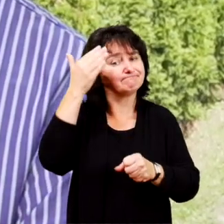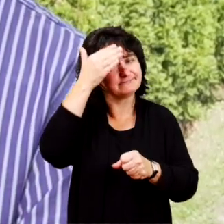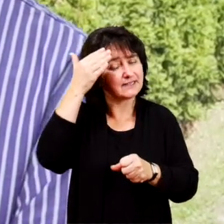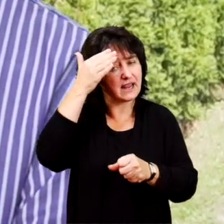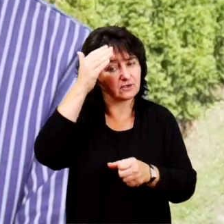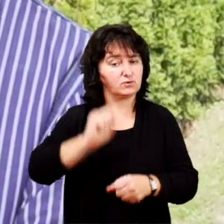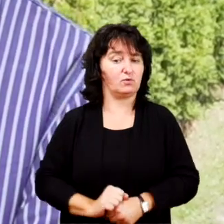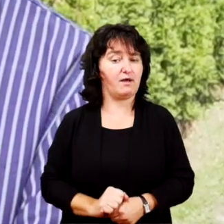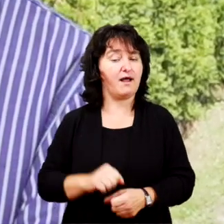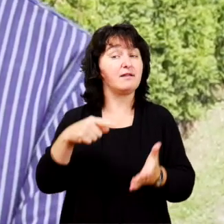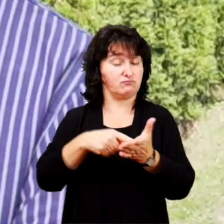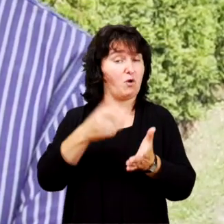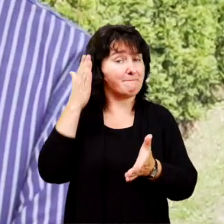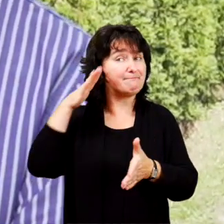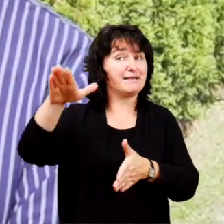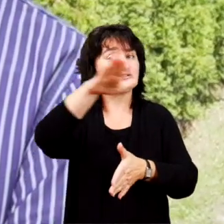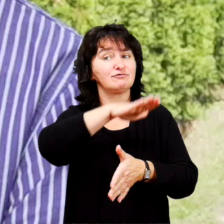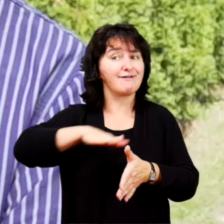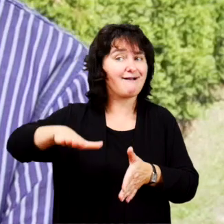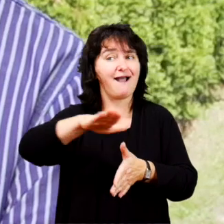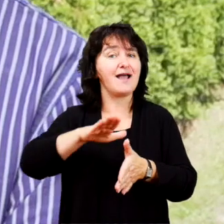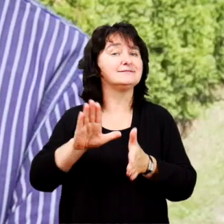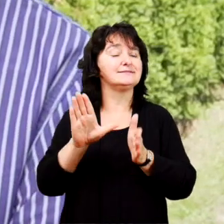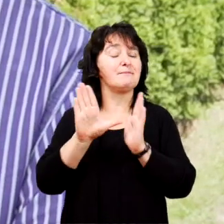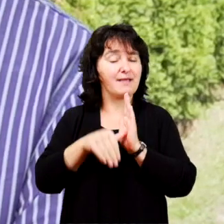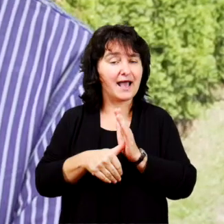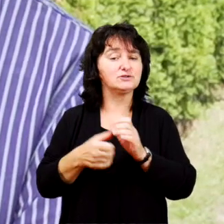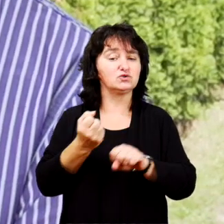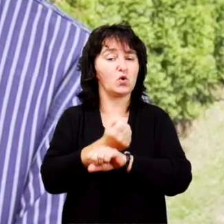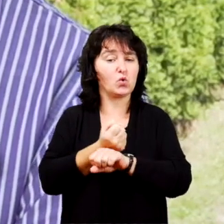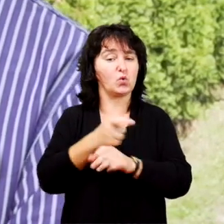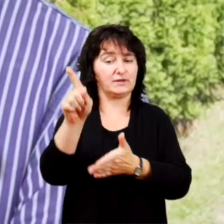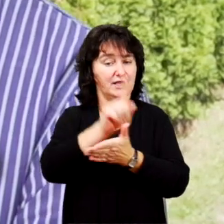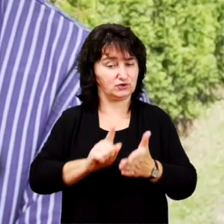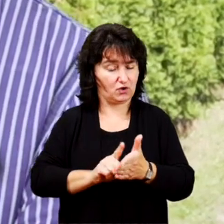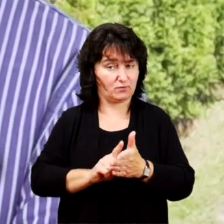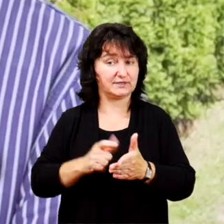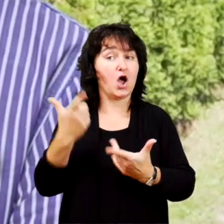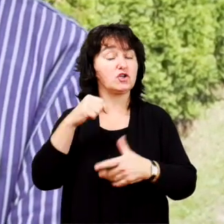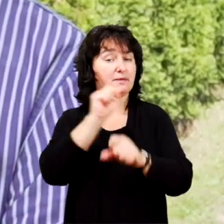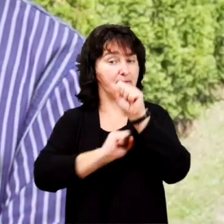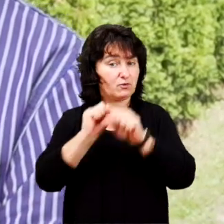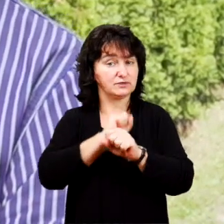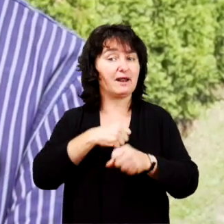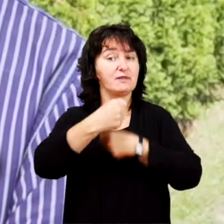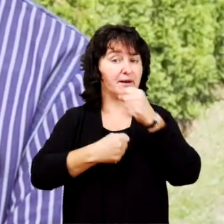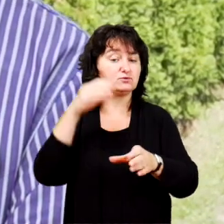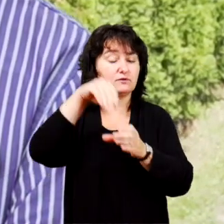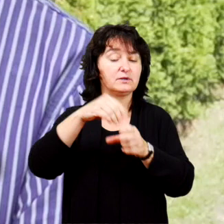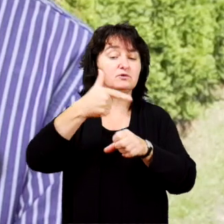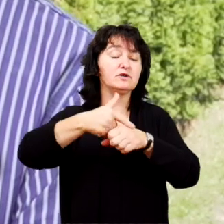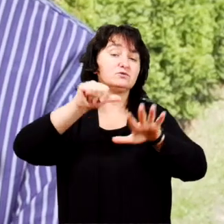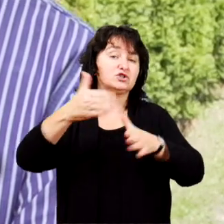intelektualną. Są to przede wszystkim mieszkańcy miasta Rudy Śląskiej. Nasi podopieczni pracują